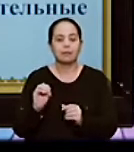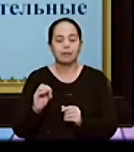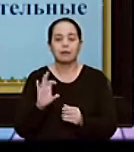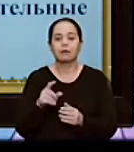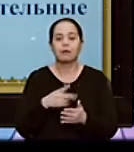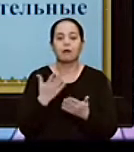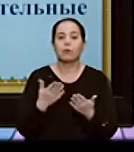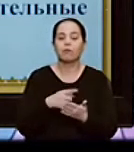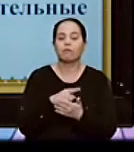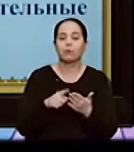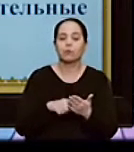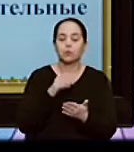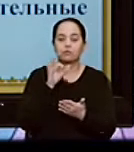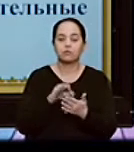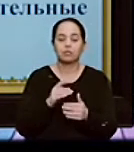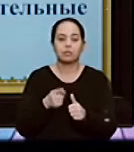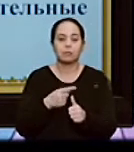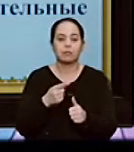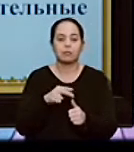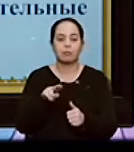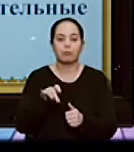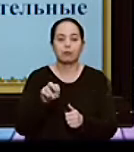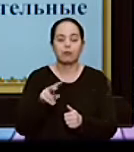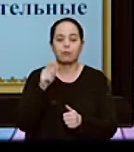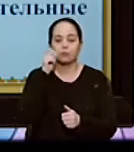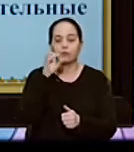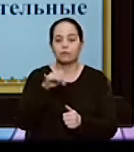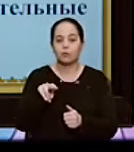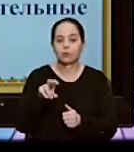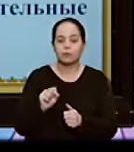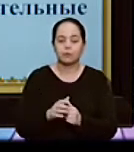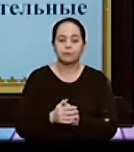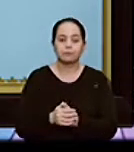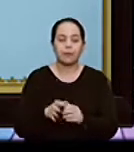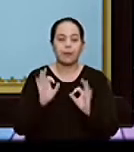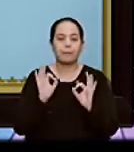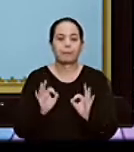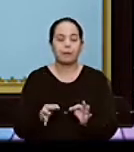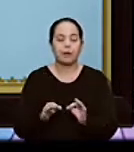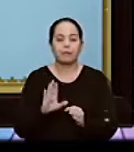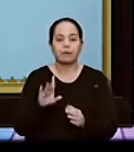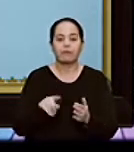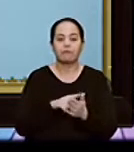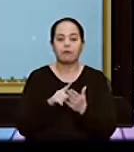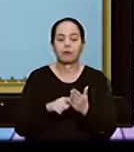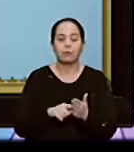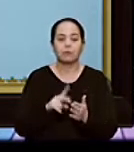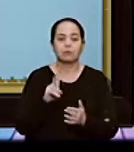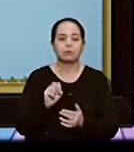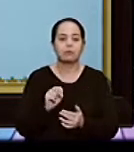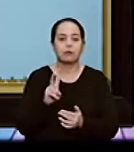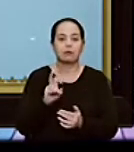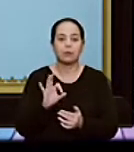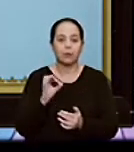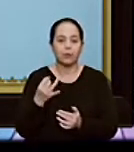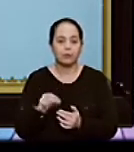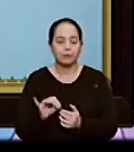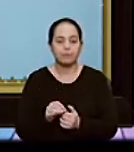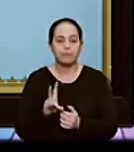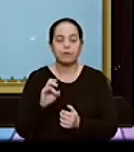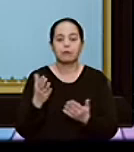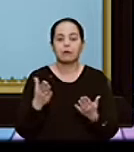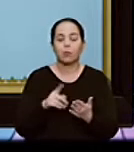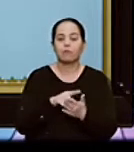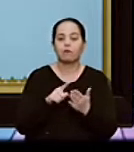имена прилагательные мужского рода? Правильно! Вопрос «какой?» На какой вопрос отвечают